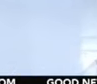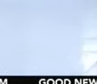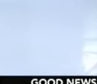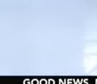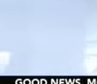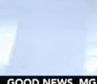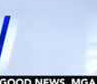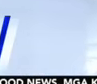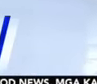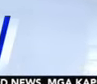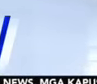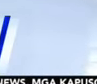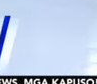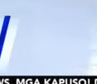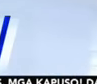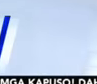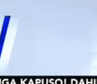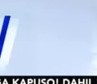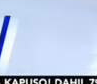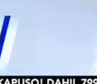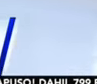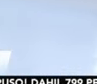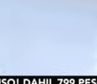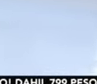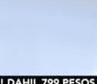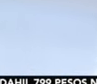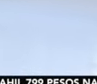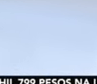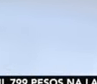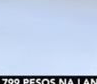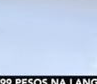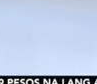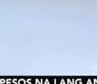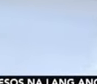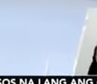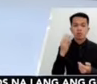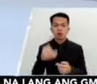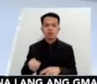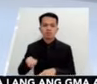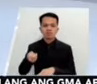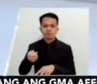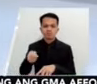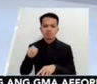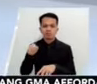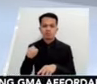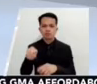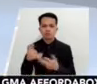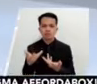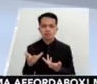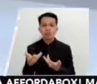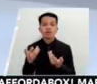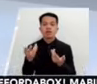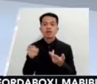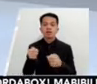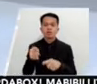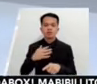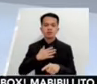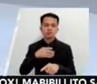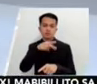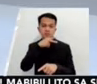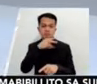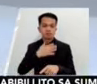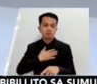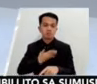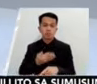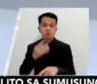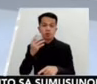sugatan ang isang jeep ni driver sa Rizal matapos umanong saksakin ng kanyang pasahero ang suspect aminadong hindi nagbayad ng pamasahe pero